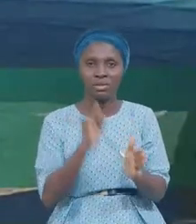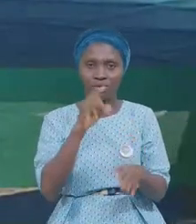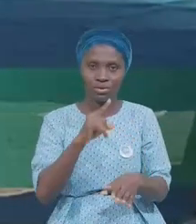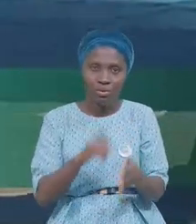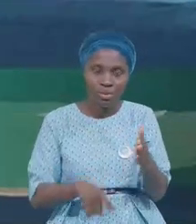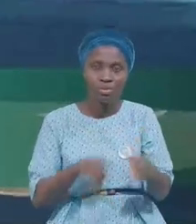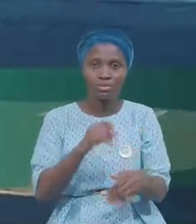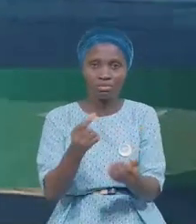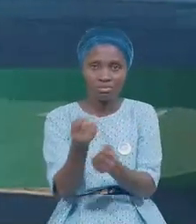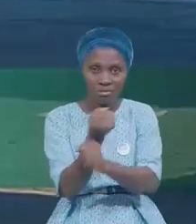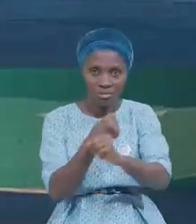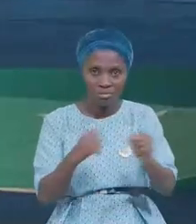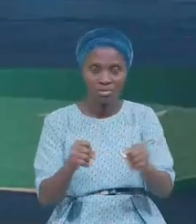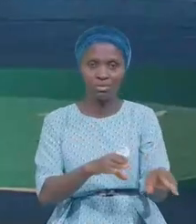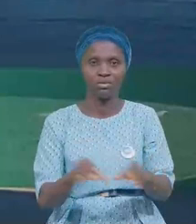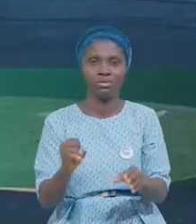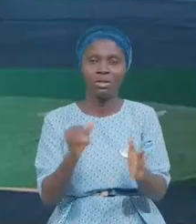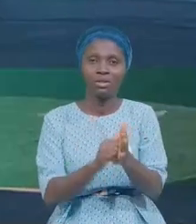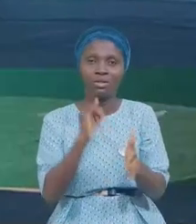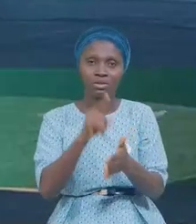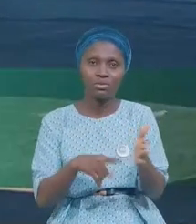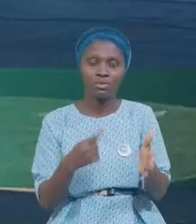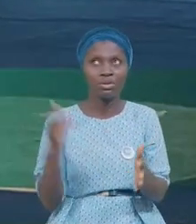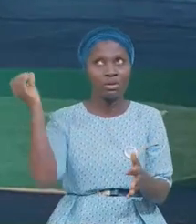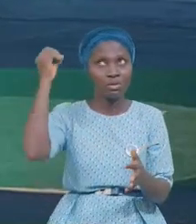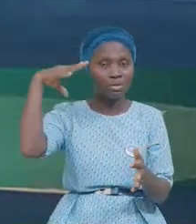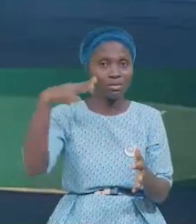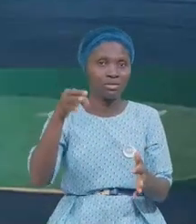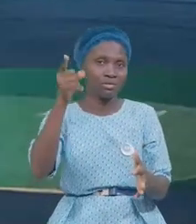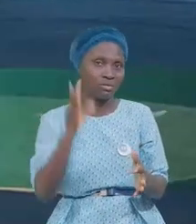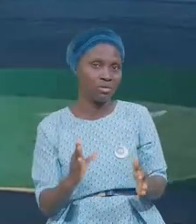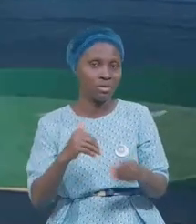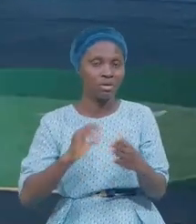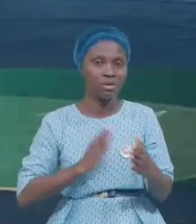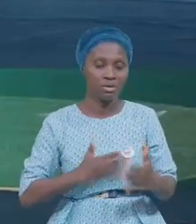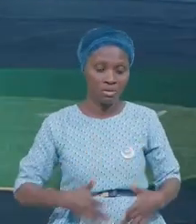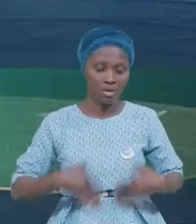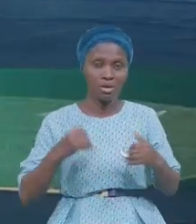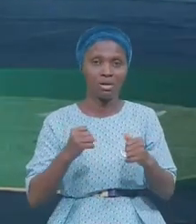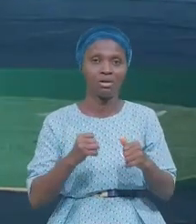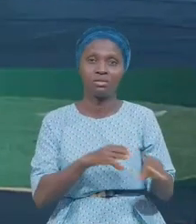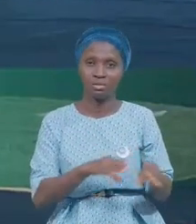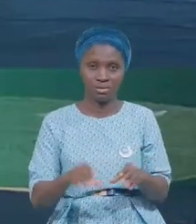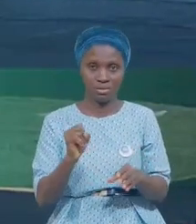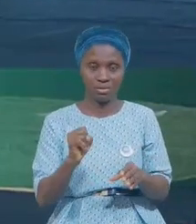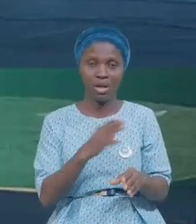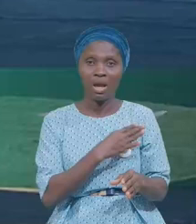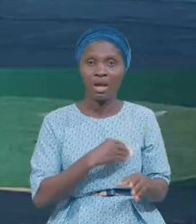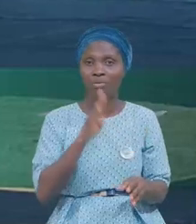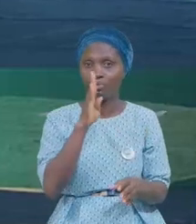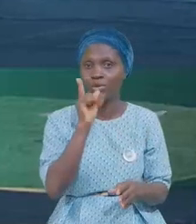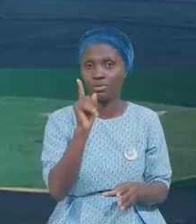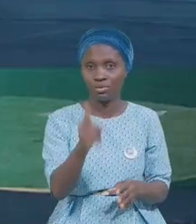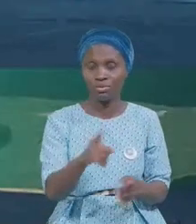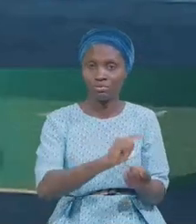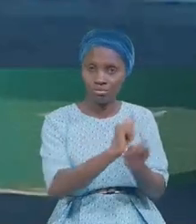fait, mais soyez transformés, c'est ce que la grâce de Dieu dans nos vies, c'est ce que la grâce de Dieu fait, mais soyez